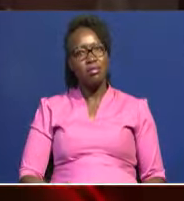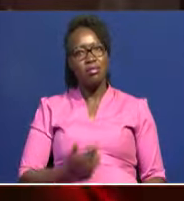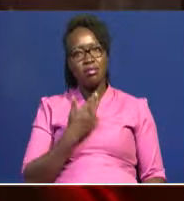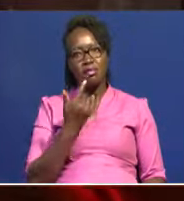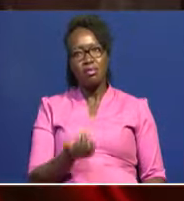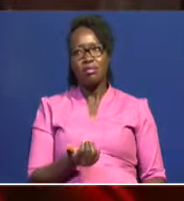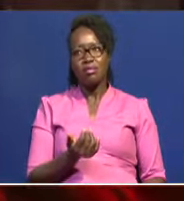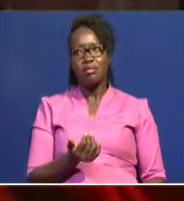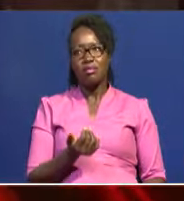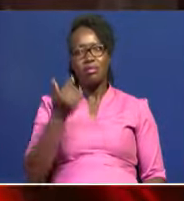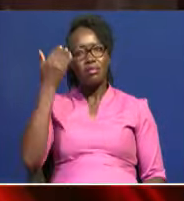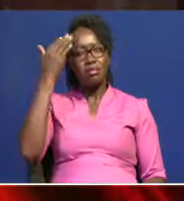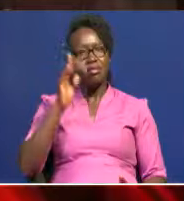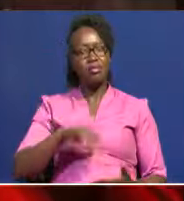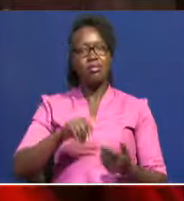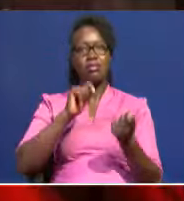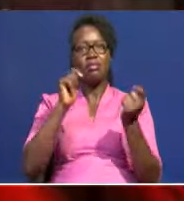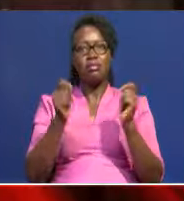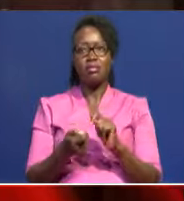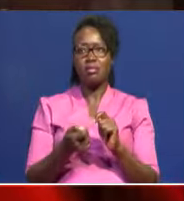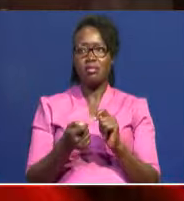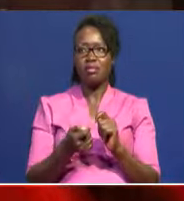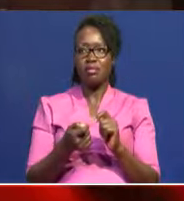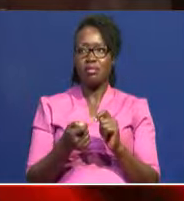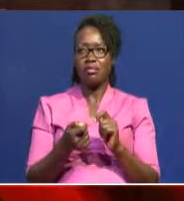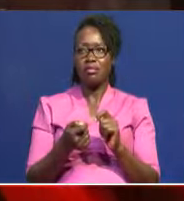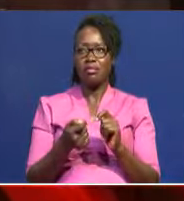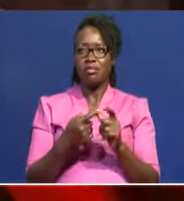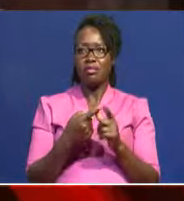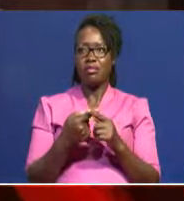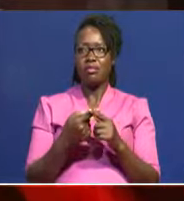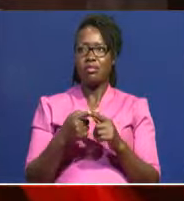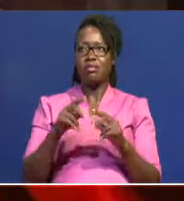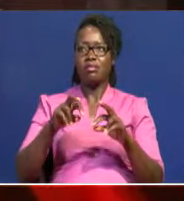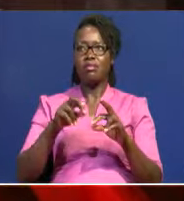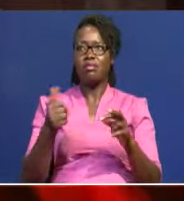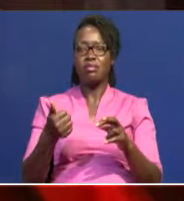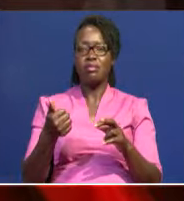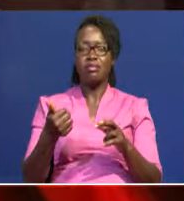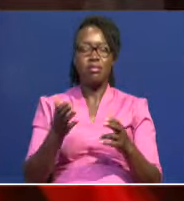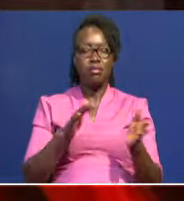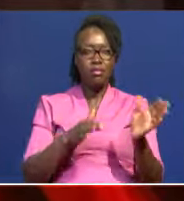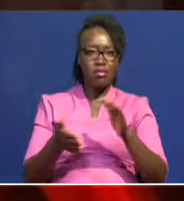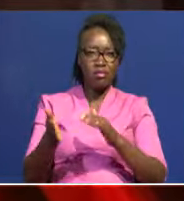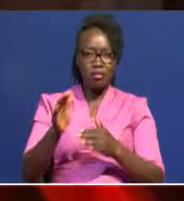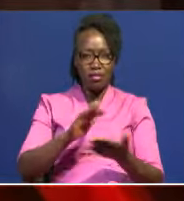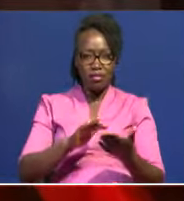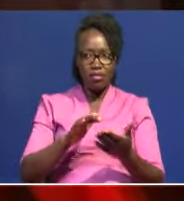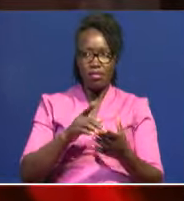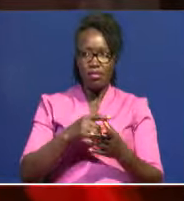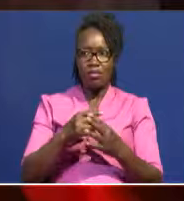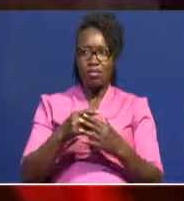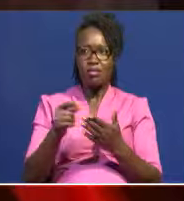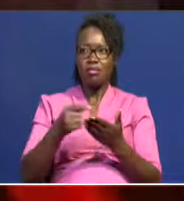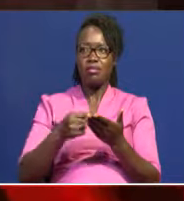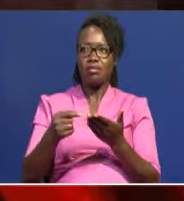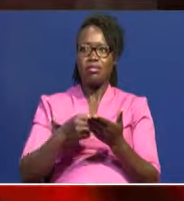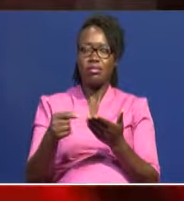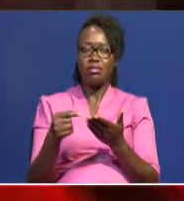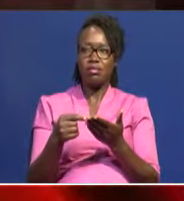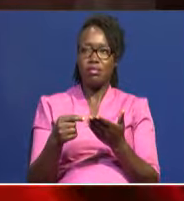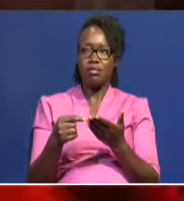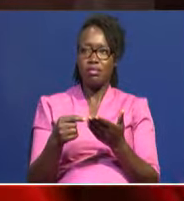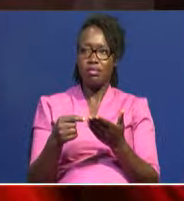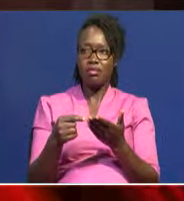sasa nimeshindwa vile nitapatilisha mtoto. Anaenda tu utafute kitambaa umuvunike muende ndio nikuje kukuandikia